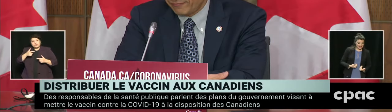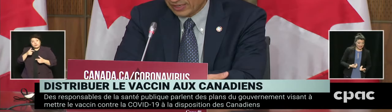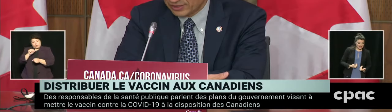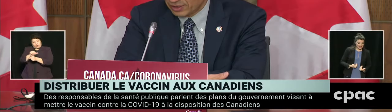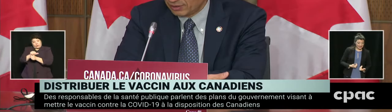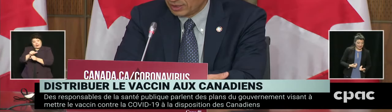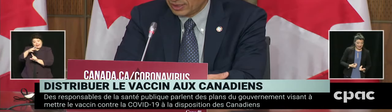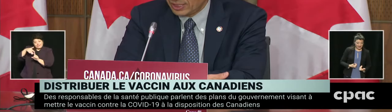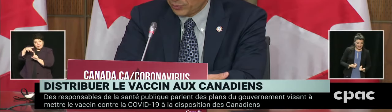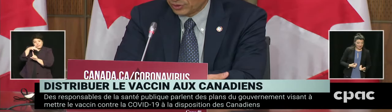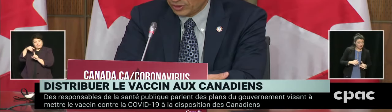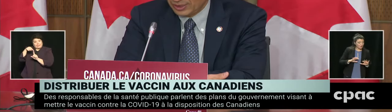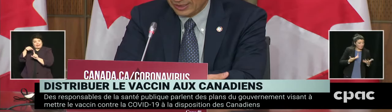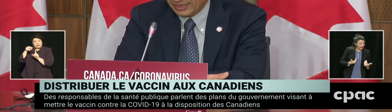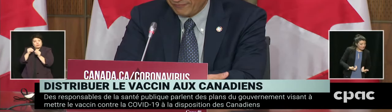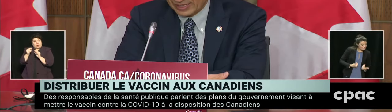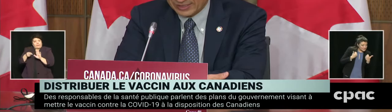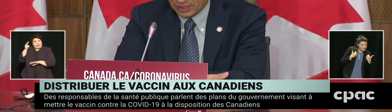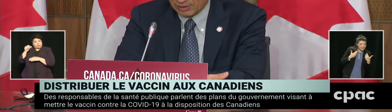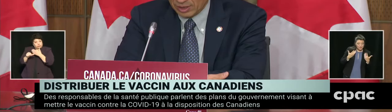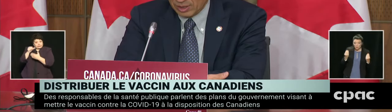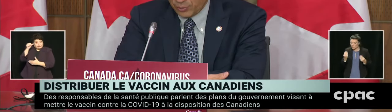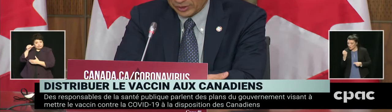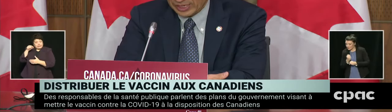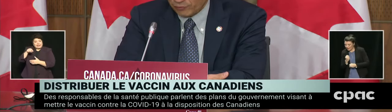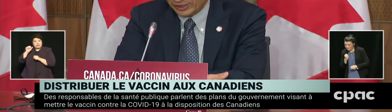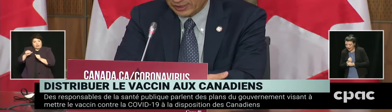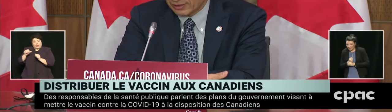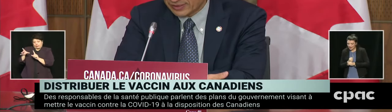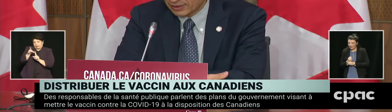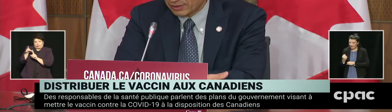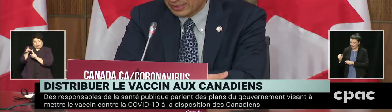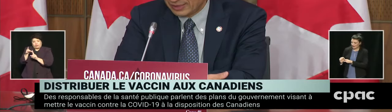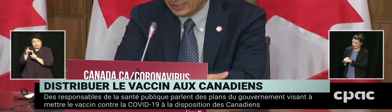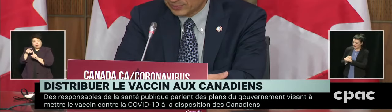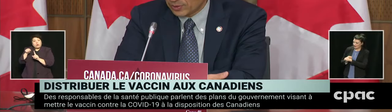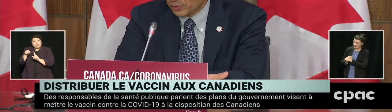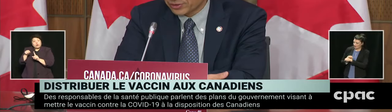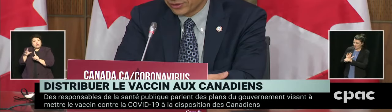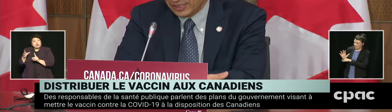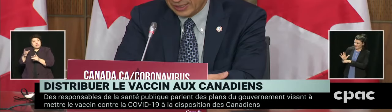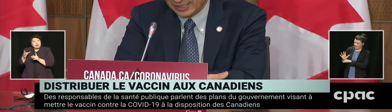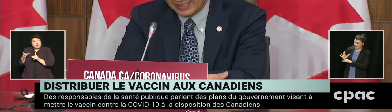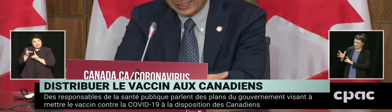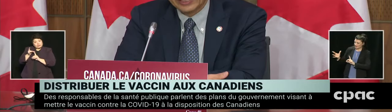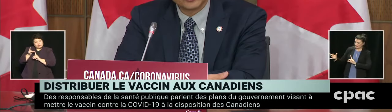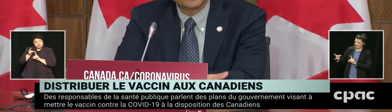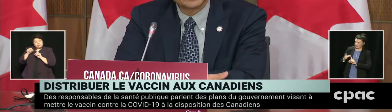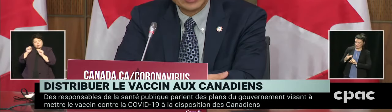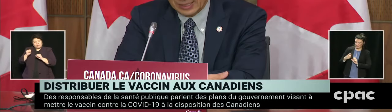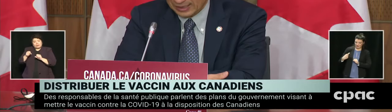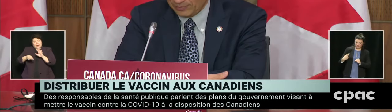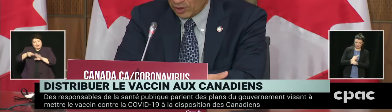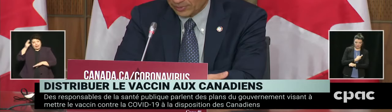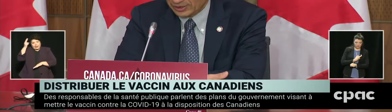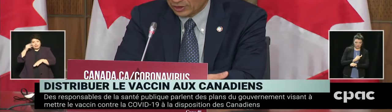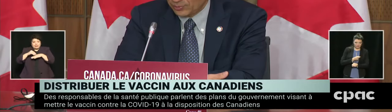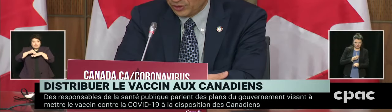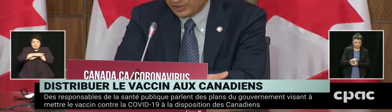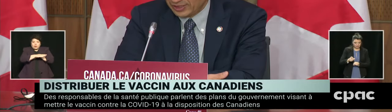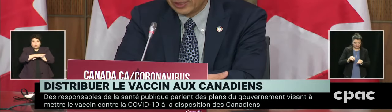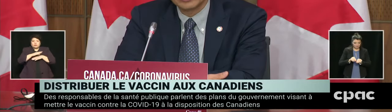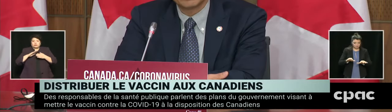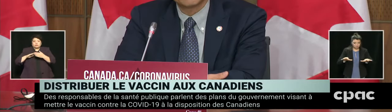risque d'infection et pour que l'infection pourrait avoir des conséquences disproportionnées, y compris les membres